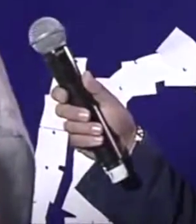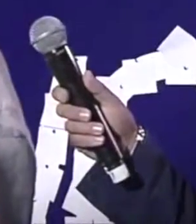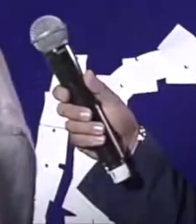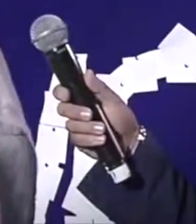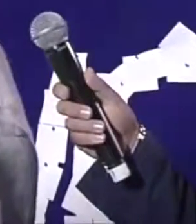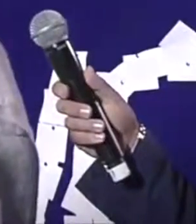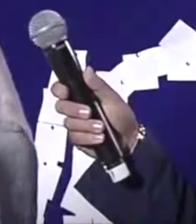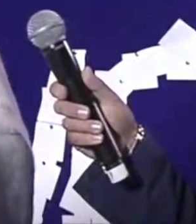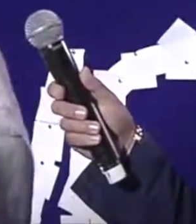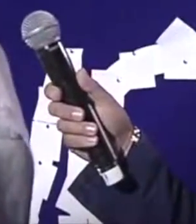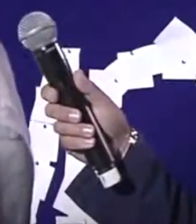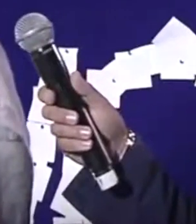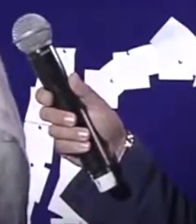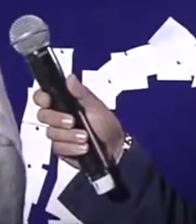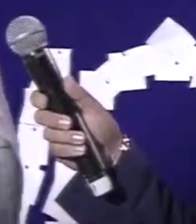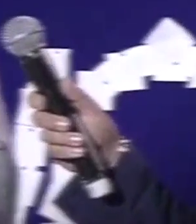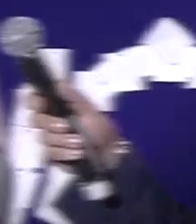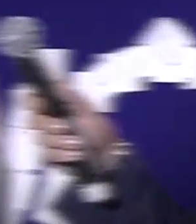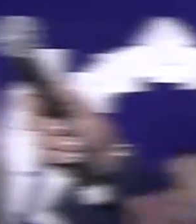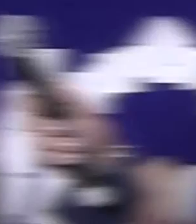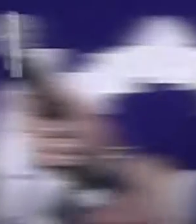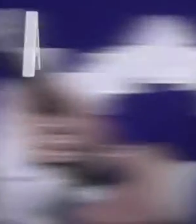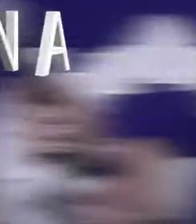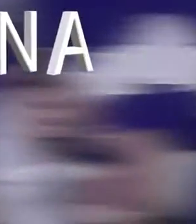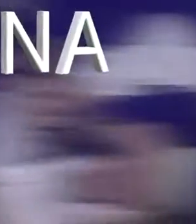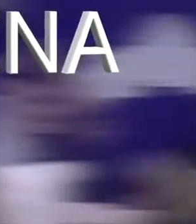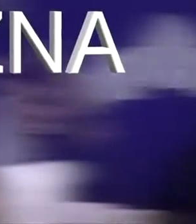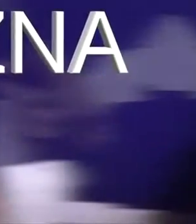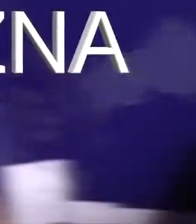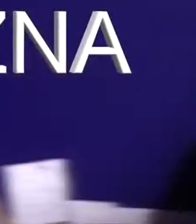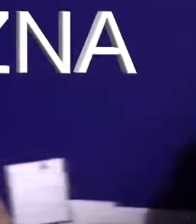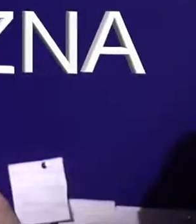jest oparta o kryteria demograficzne, a nie o ideologię i religię.